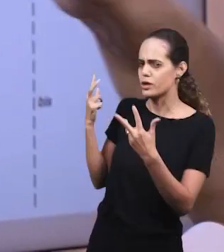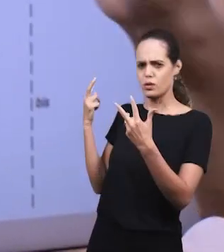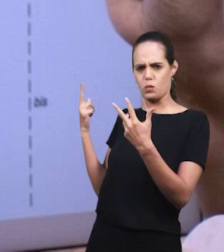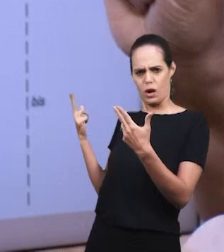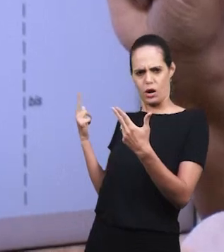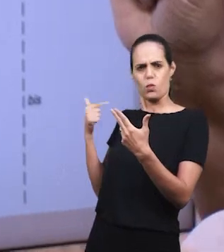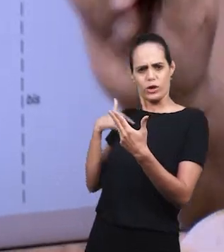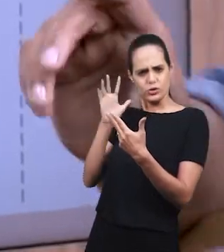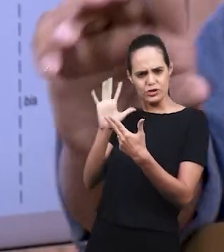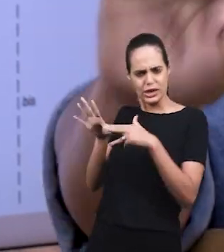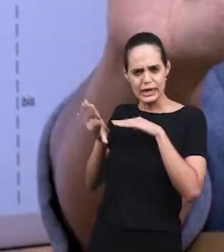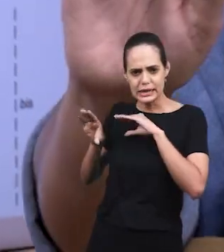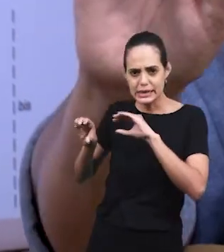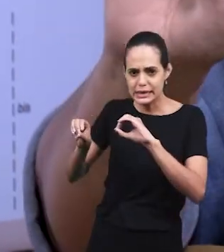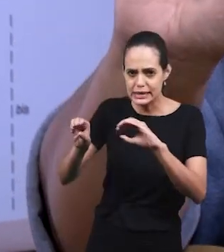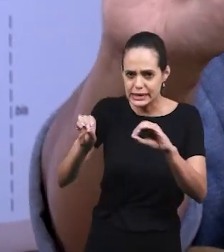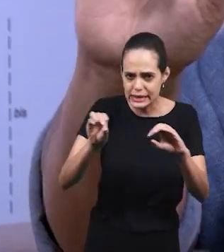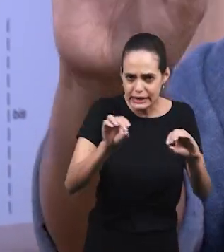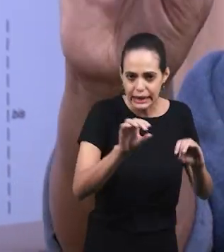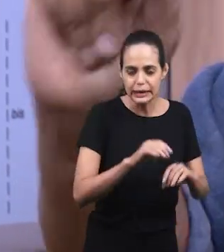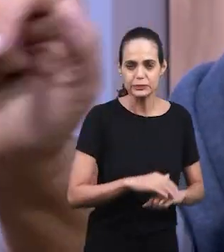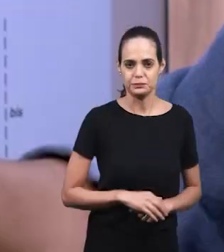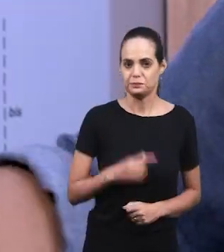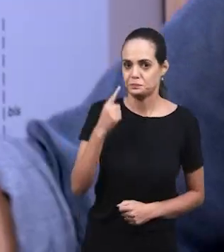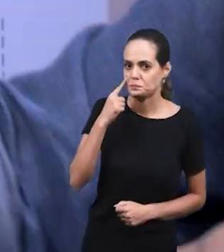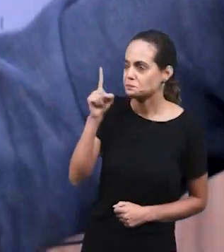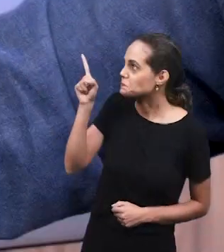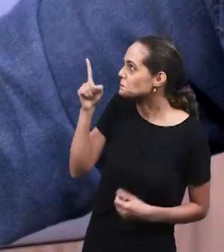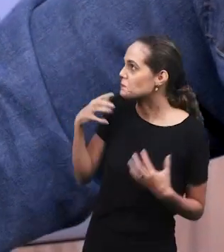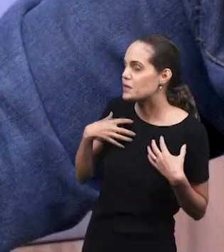instruments. Donc, ça sert comme ça.